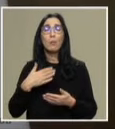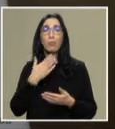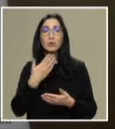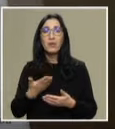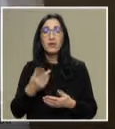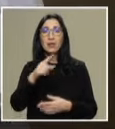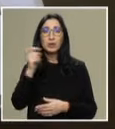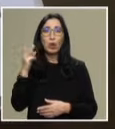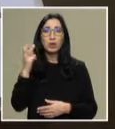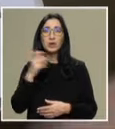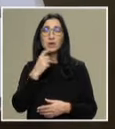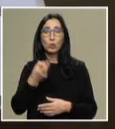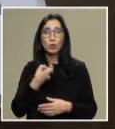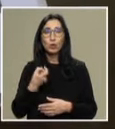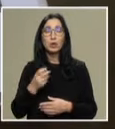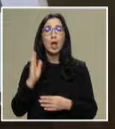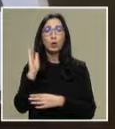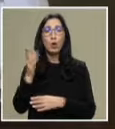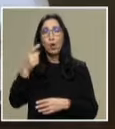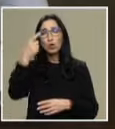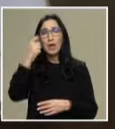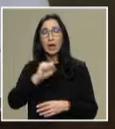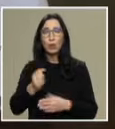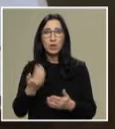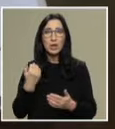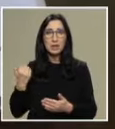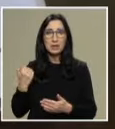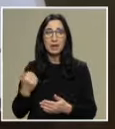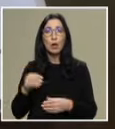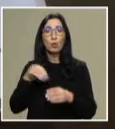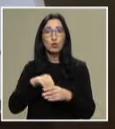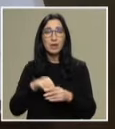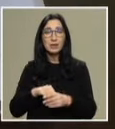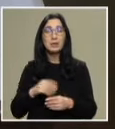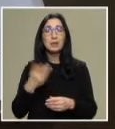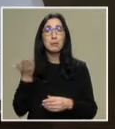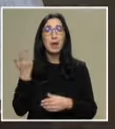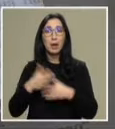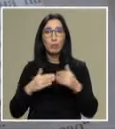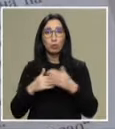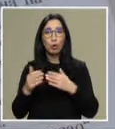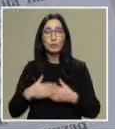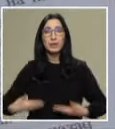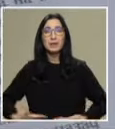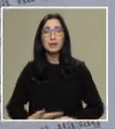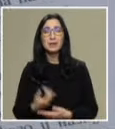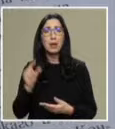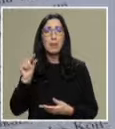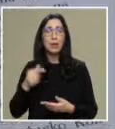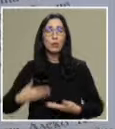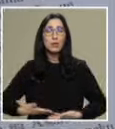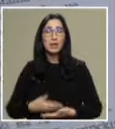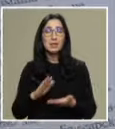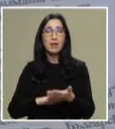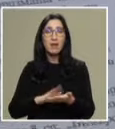от първото издание на пътеписа «До Чикаго и назад». Участниците в нея бяха подготвили интересни и малко известни факти за едно